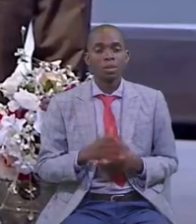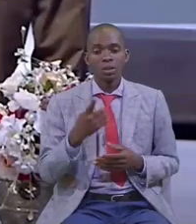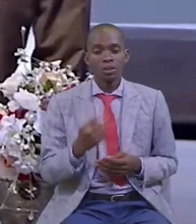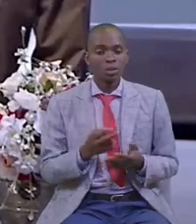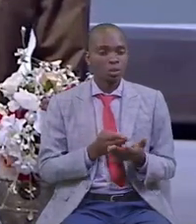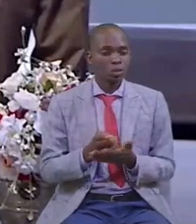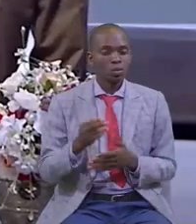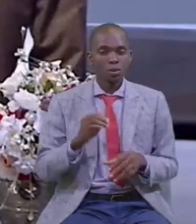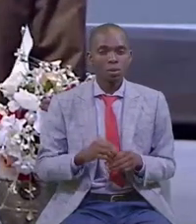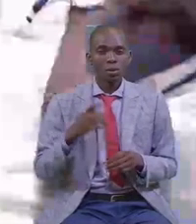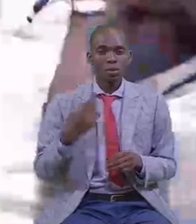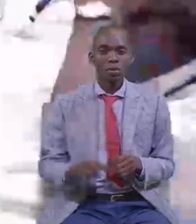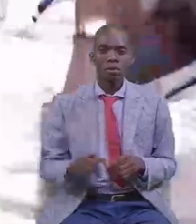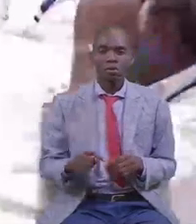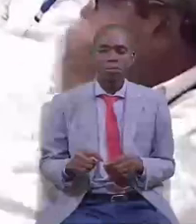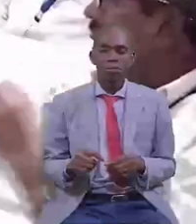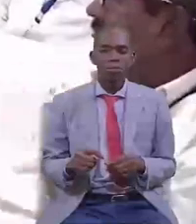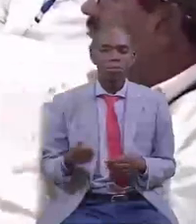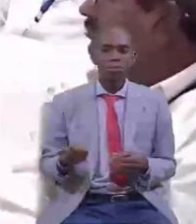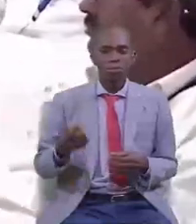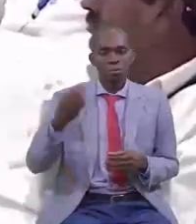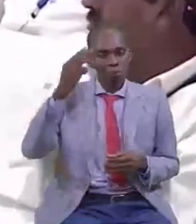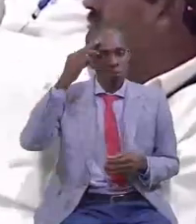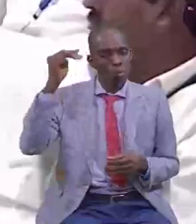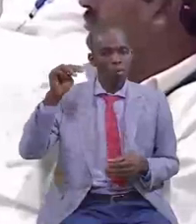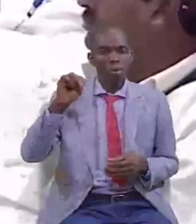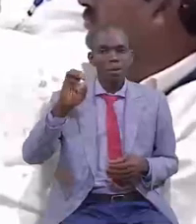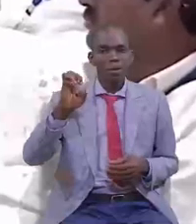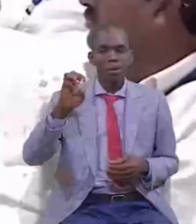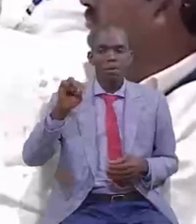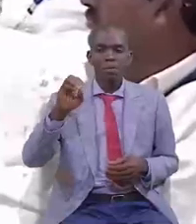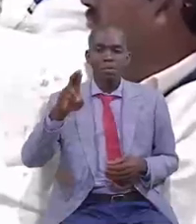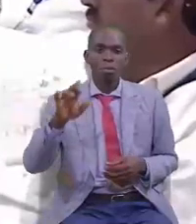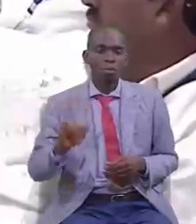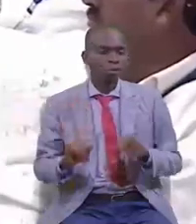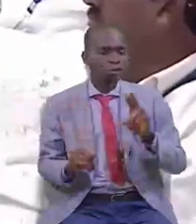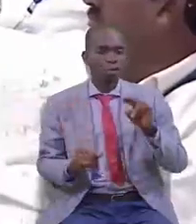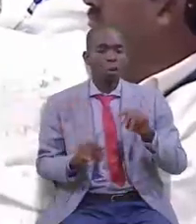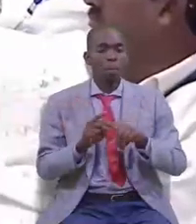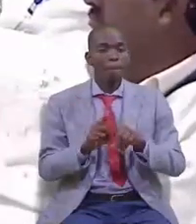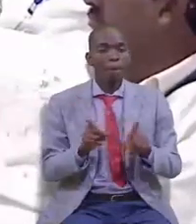La vérité dans la tête, non. Dans mon cœur.